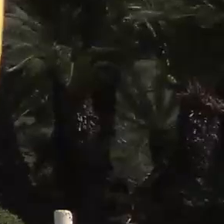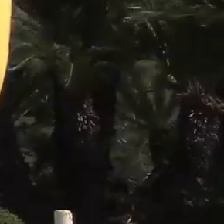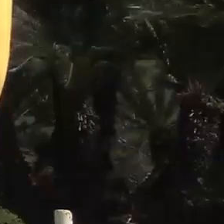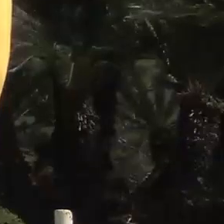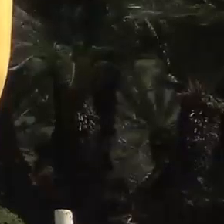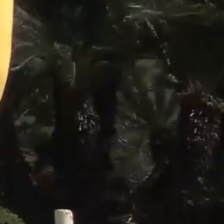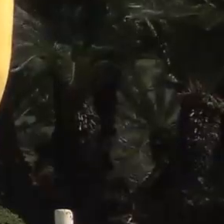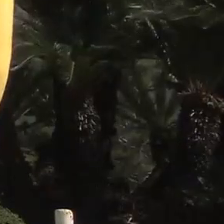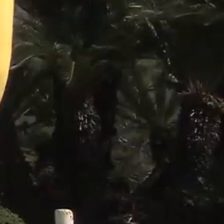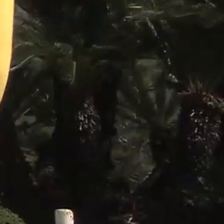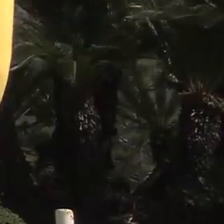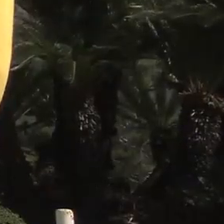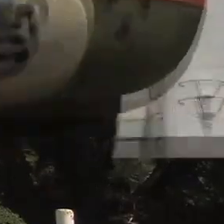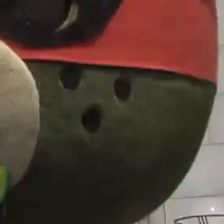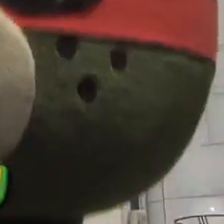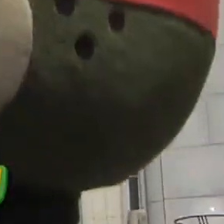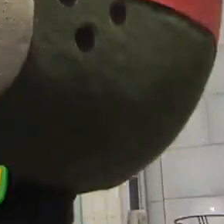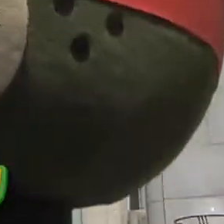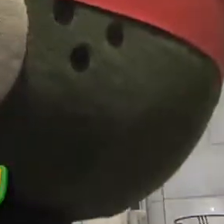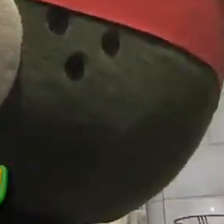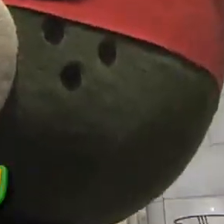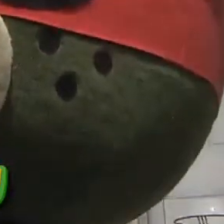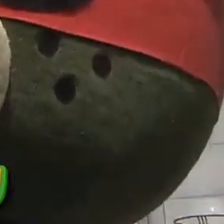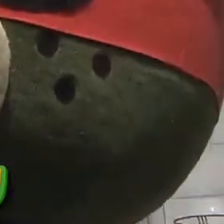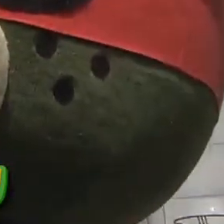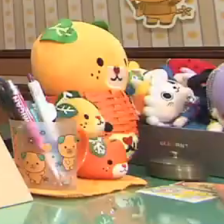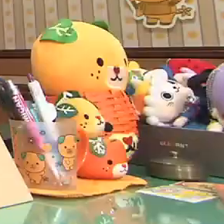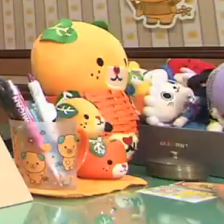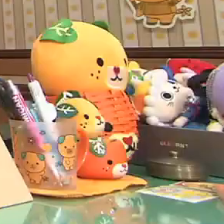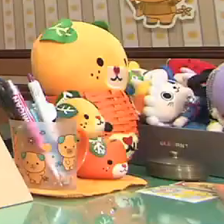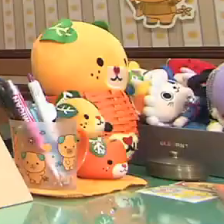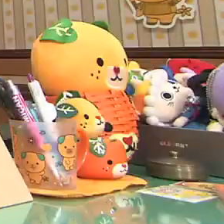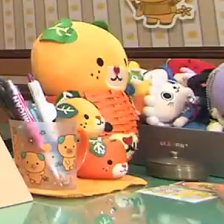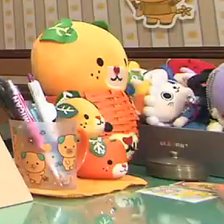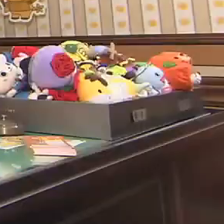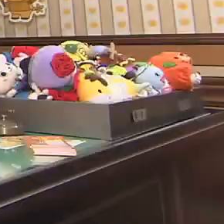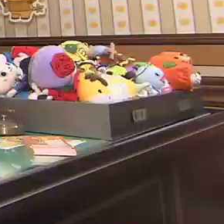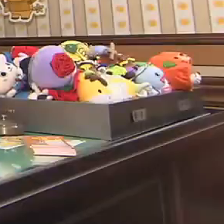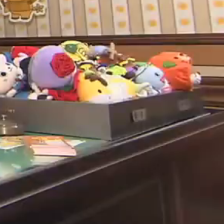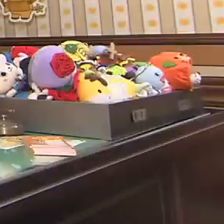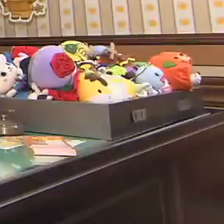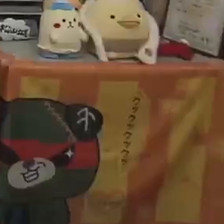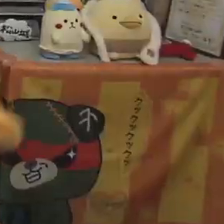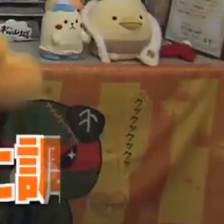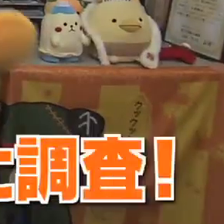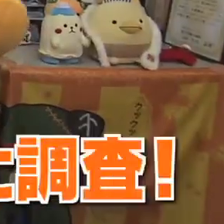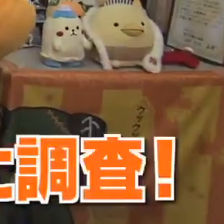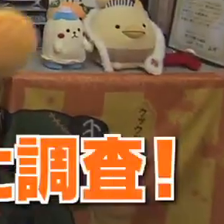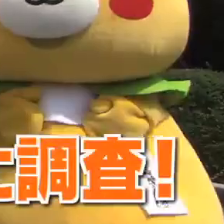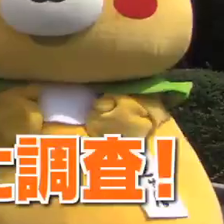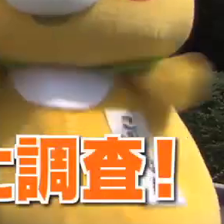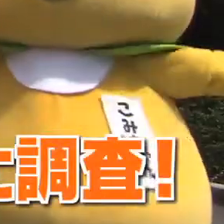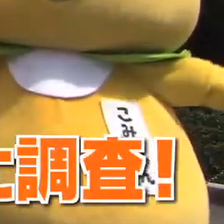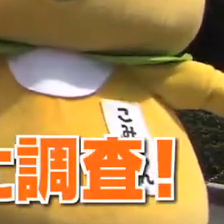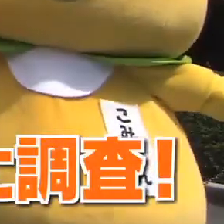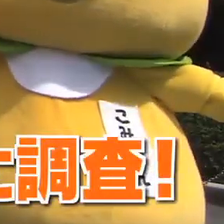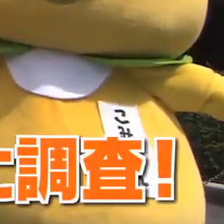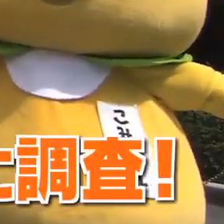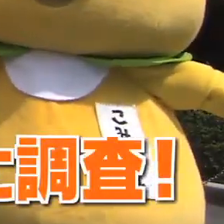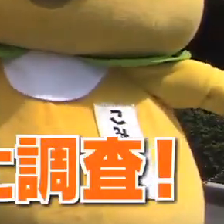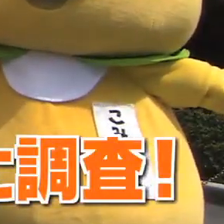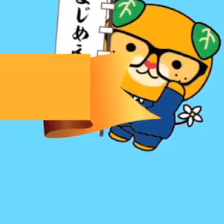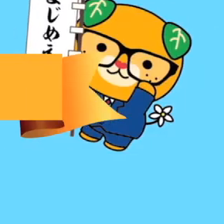みんな元気？ 頑張ってるかい？ 今日も笑顔の秘密を真面目に調査するけ